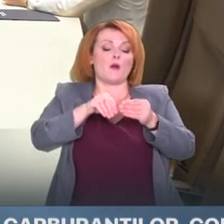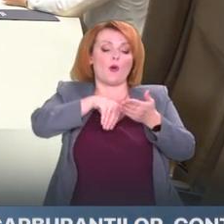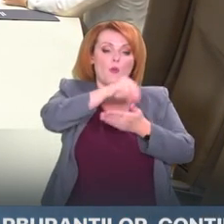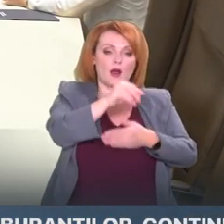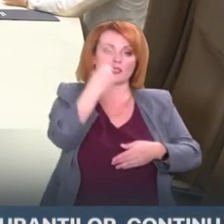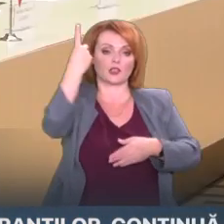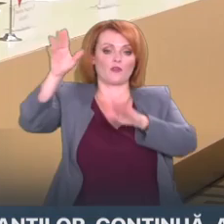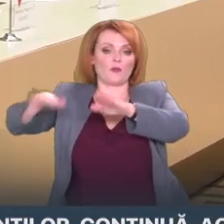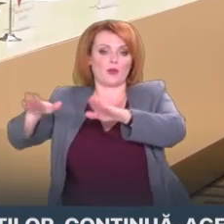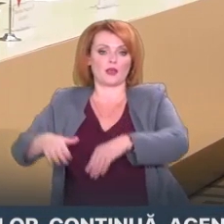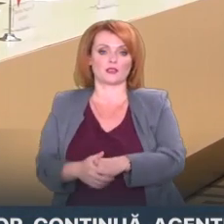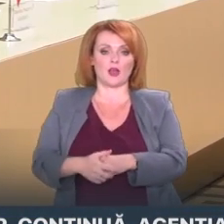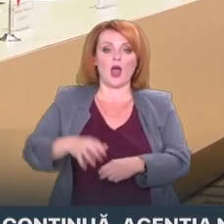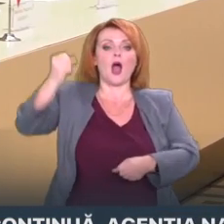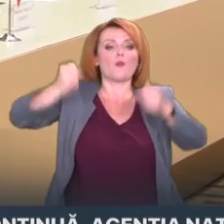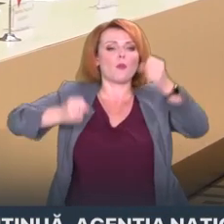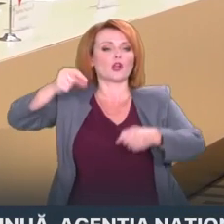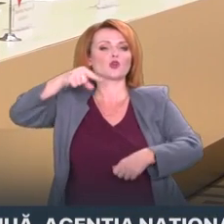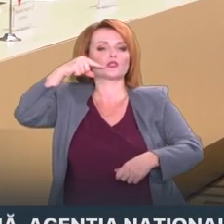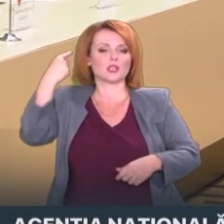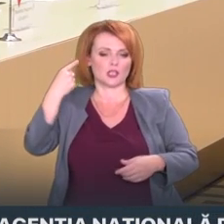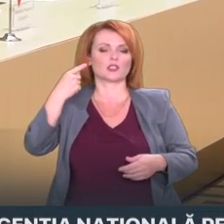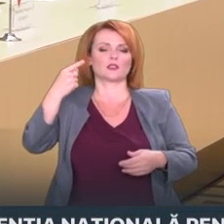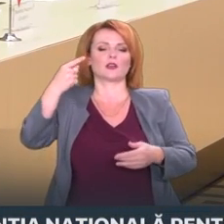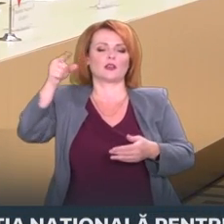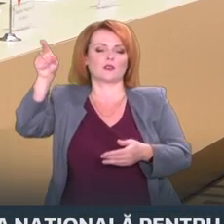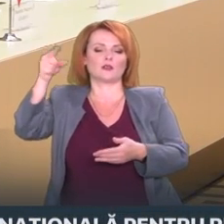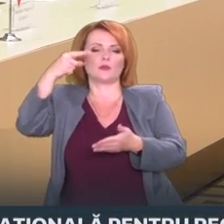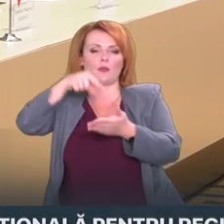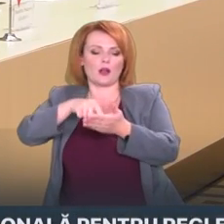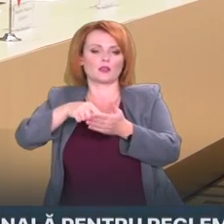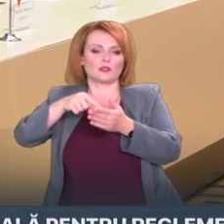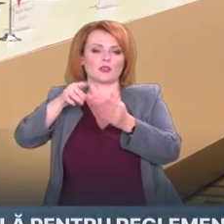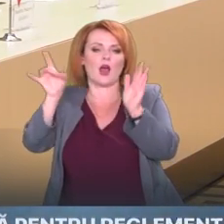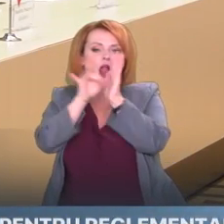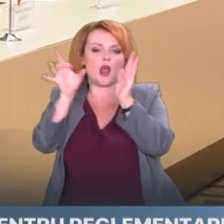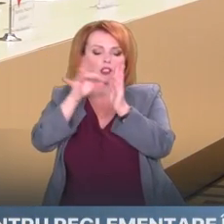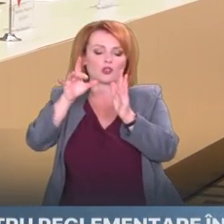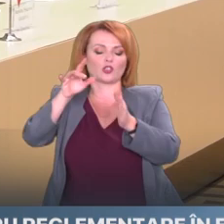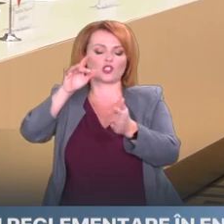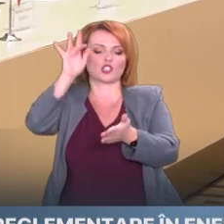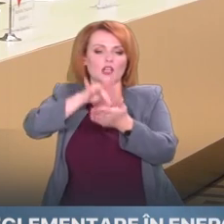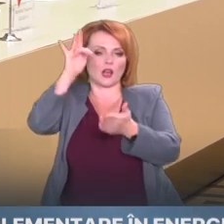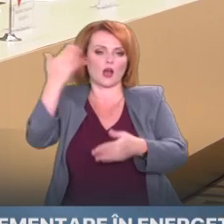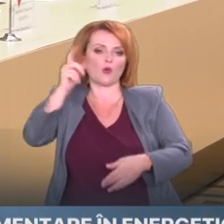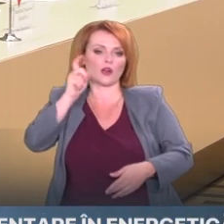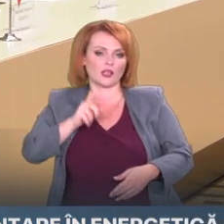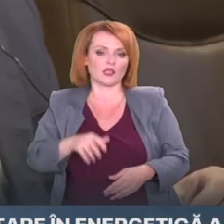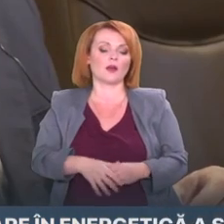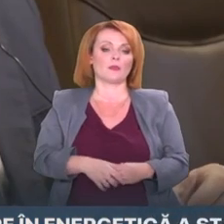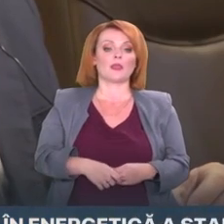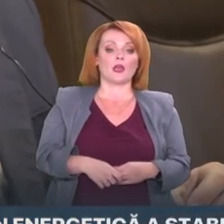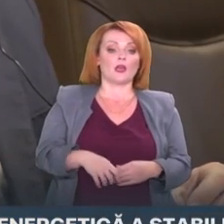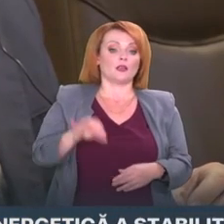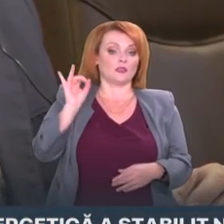că bombardamentele rusești asupra infrastructurii energetice din Ucraina nu afectează doar livrările de energie, ci ar putea provoca un nou